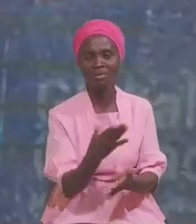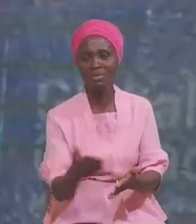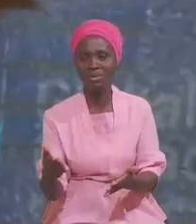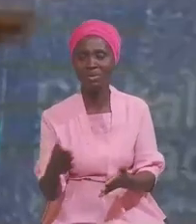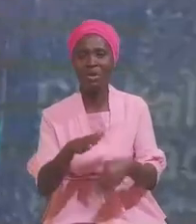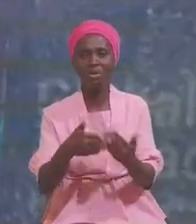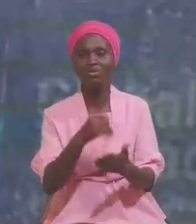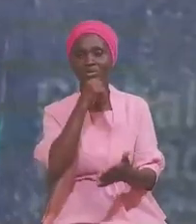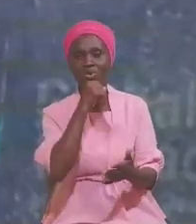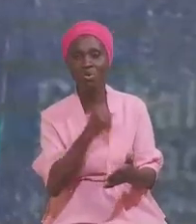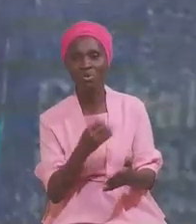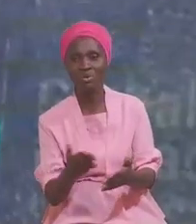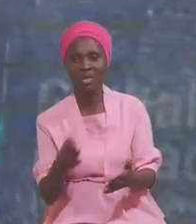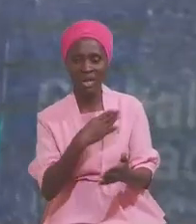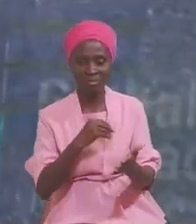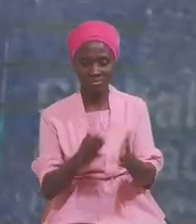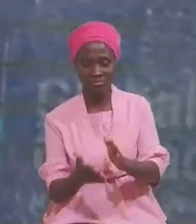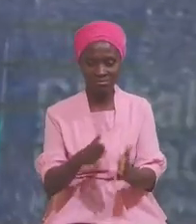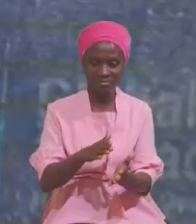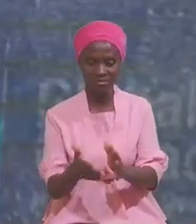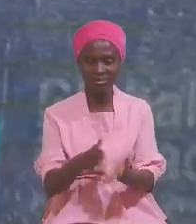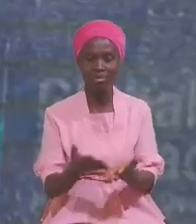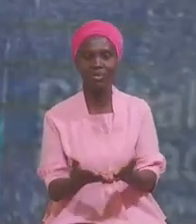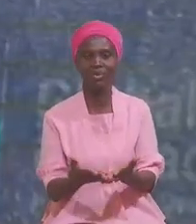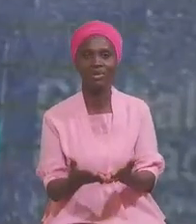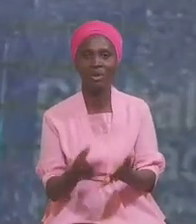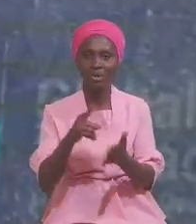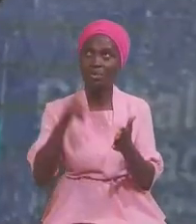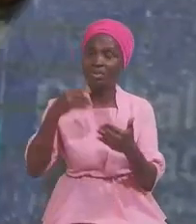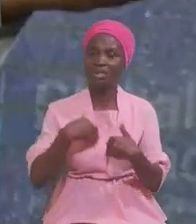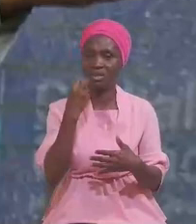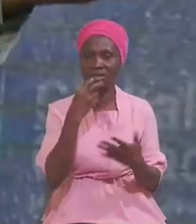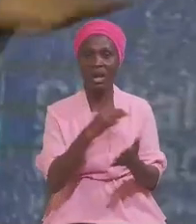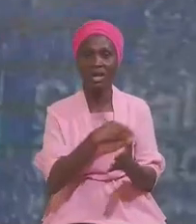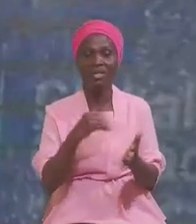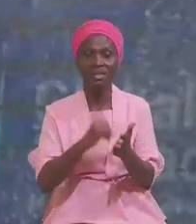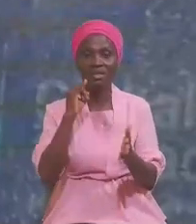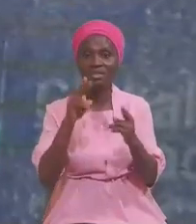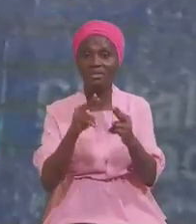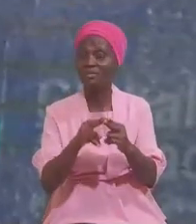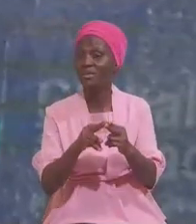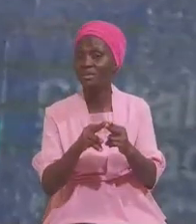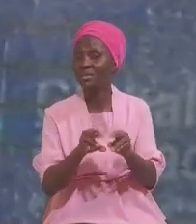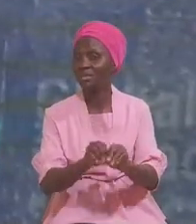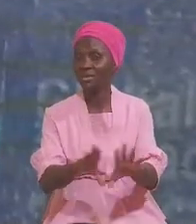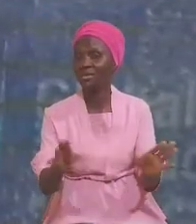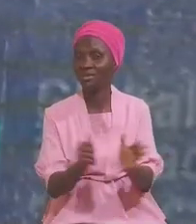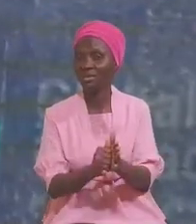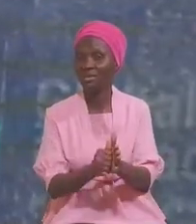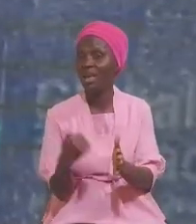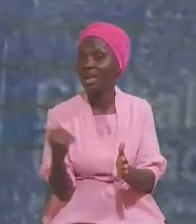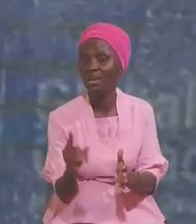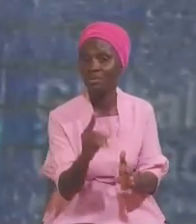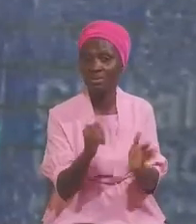ces langues, ces vieilles langues, on compare ceci. Dieu a parlé, c'est clair. Que